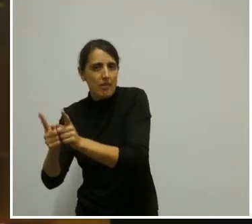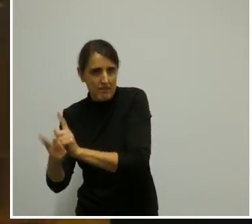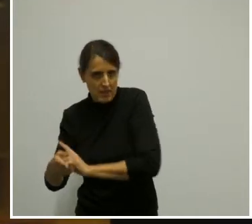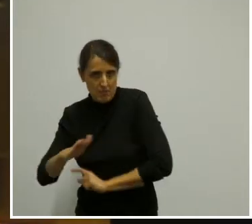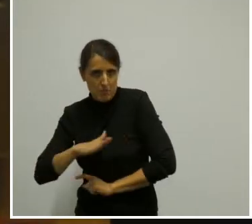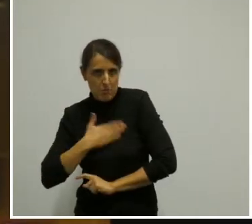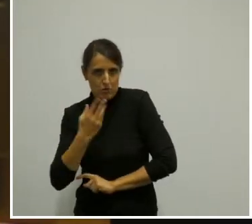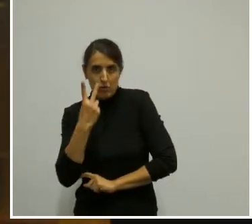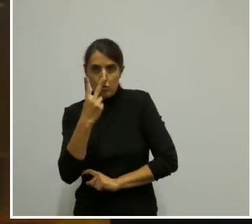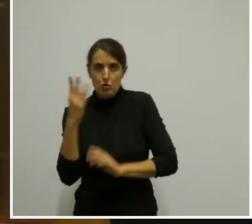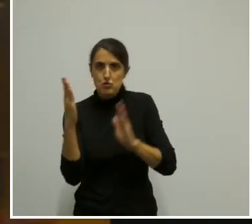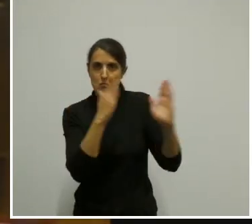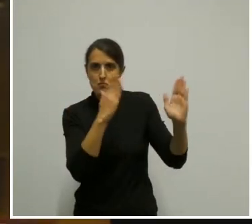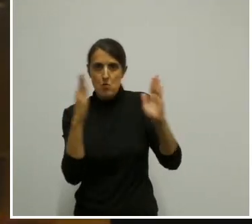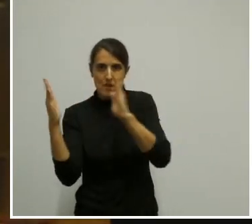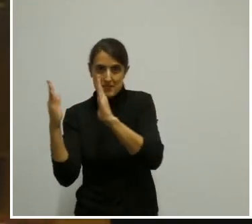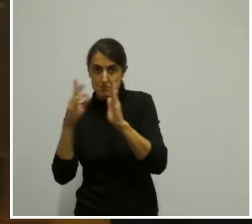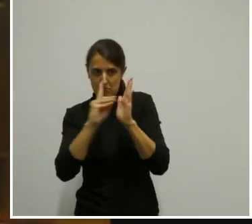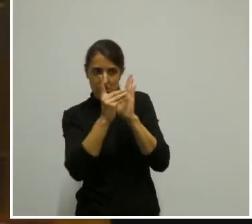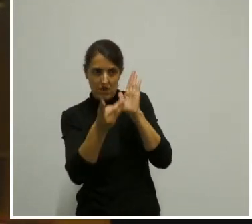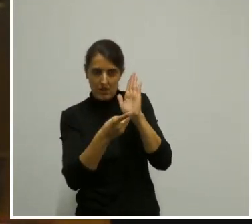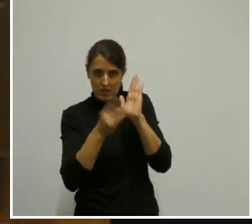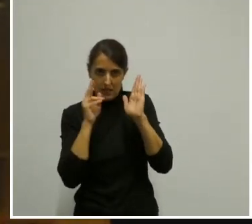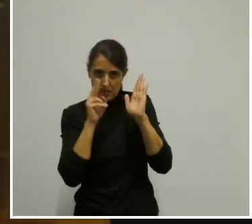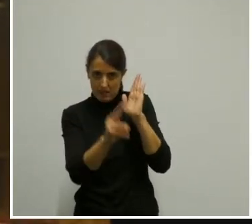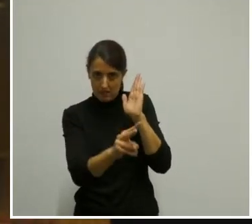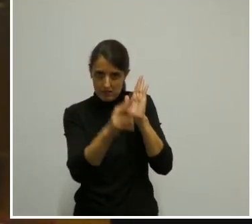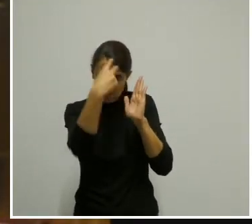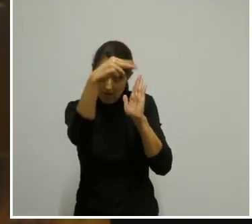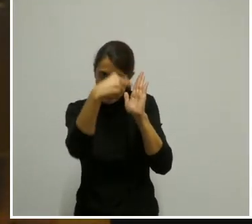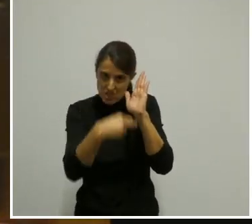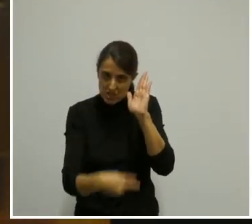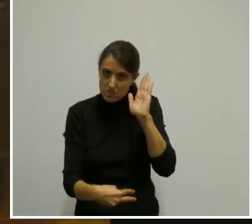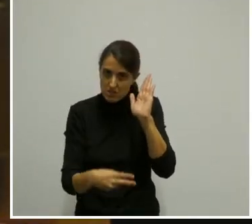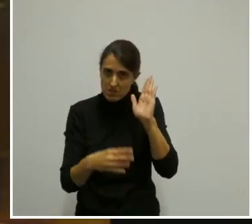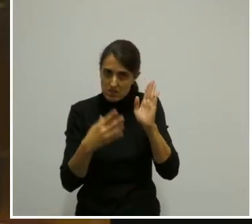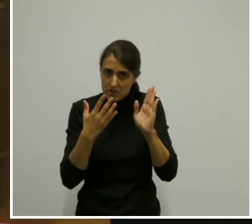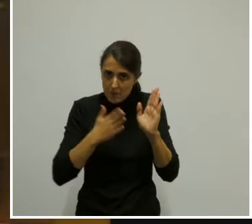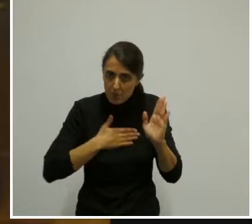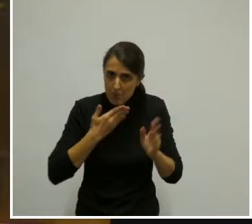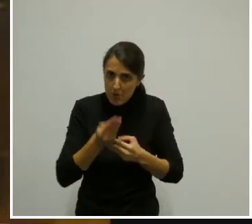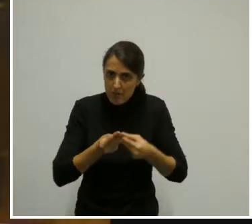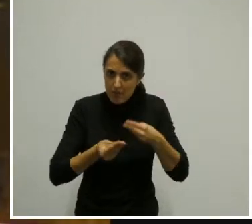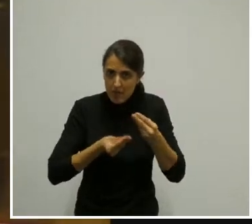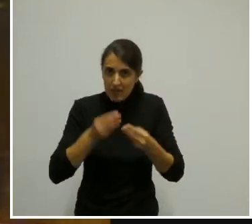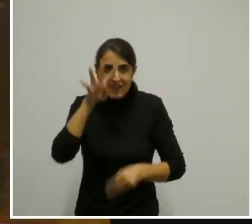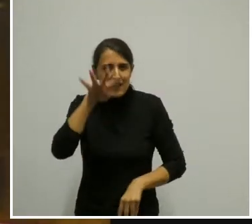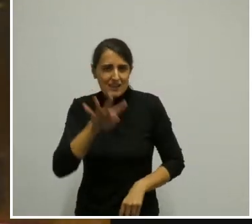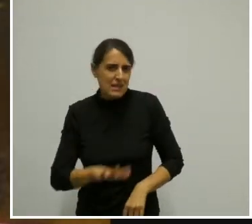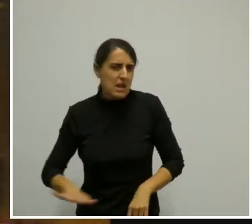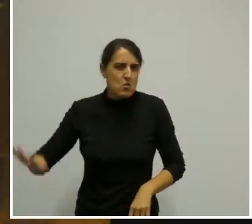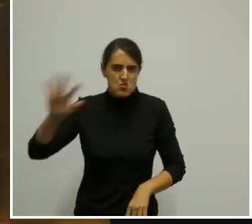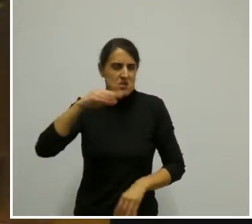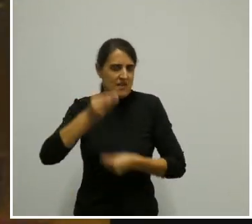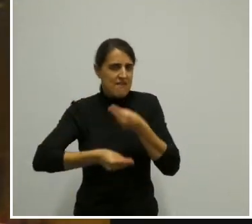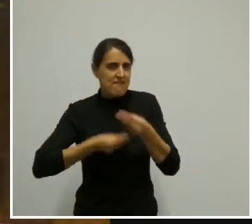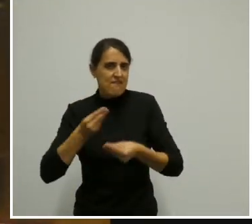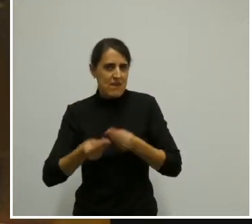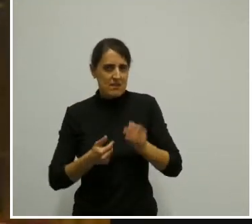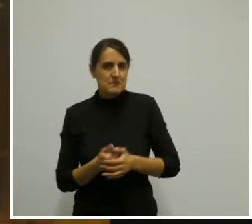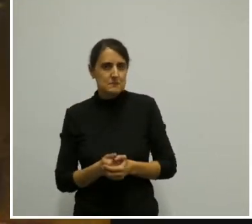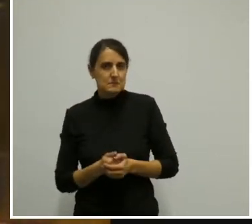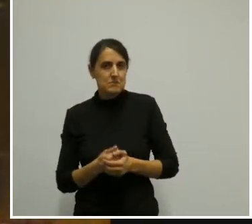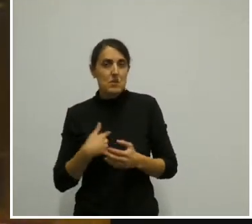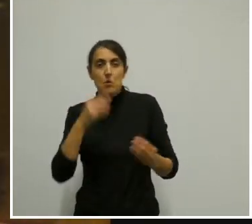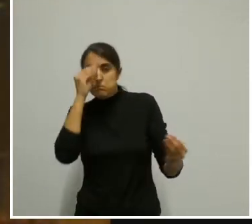moments, sí, això està, mira el decret i es pot fer i es fa a tota Catalunya. Vull dir que no, que estiguem més